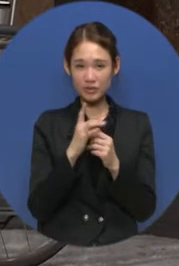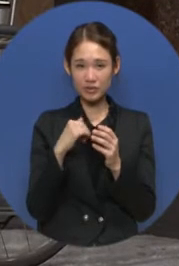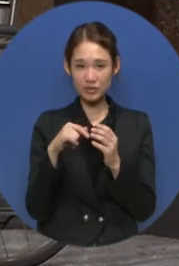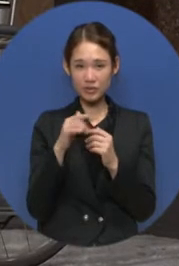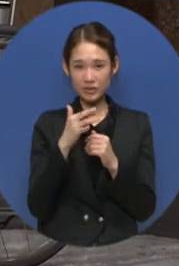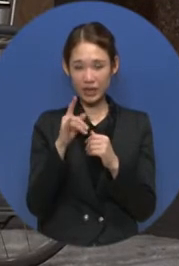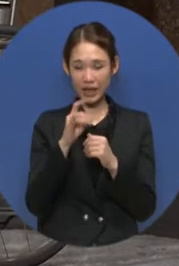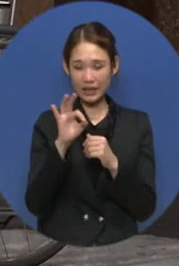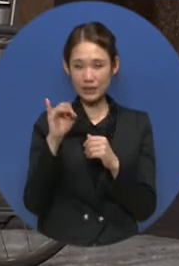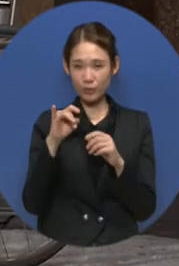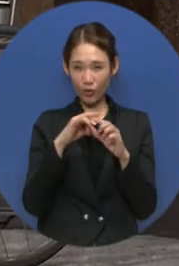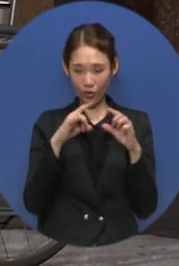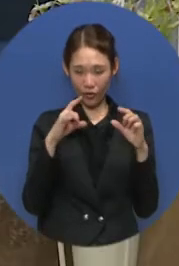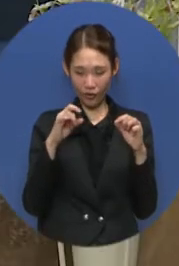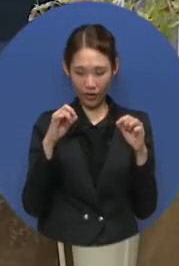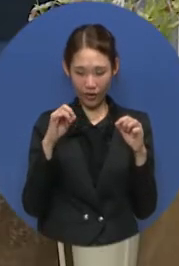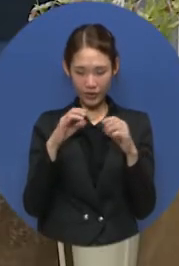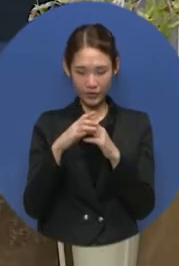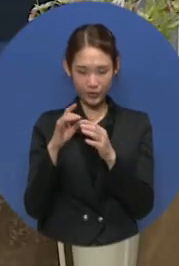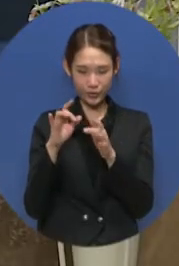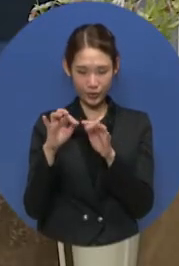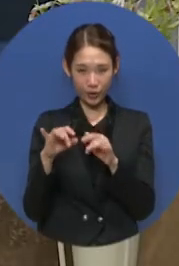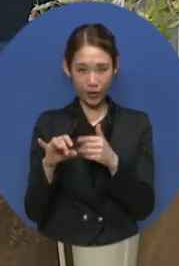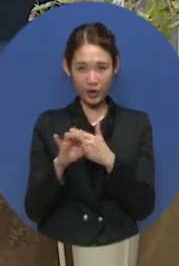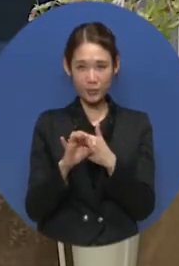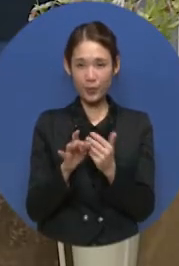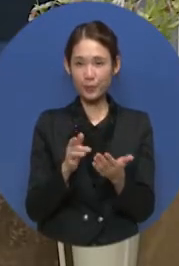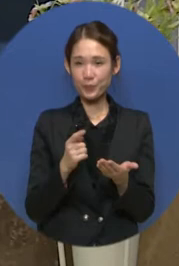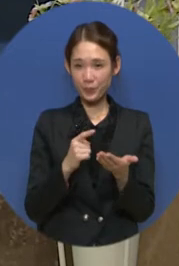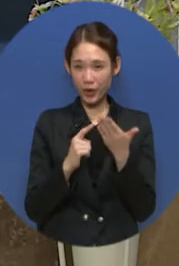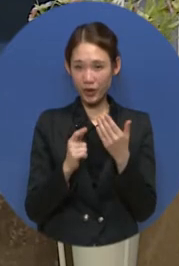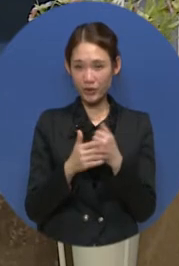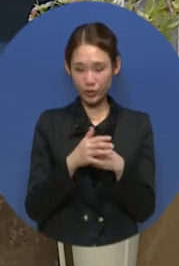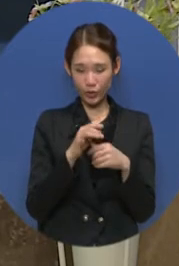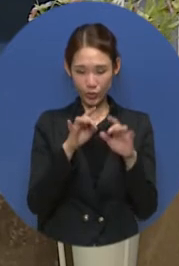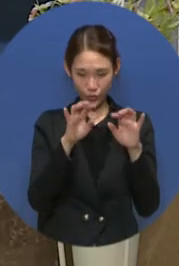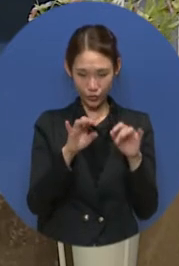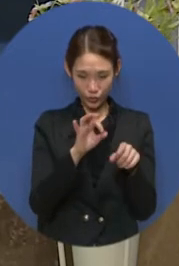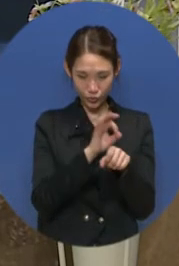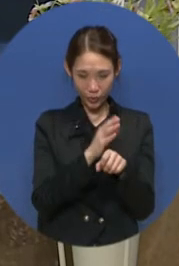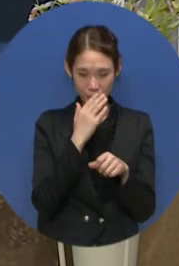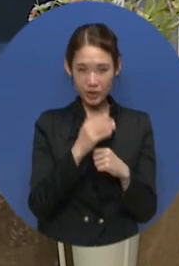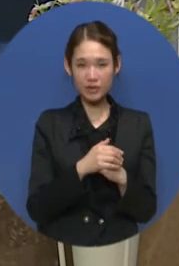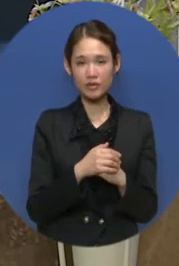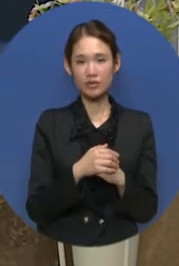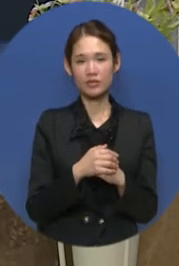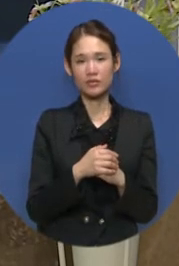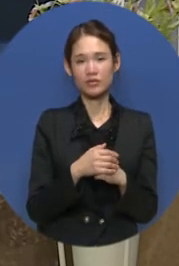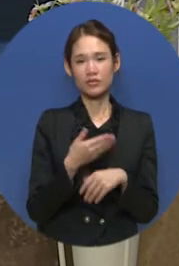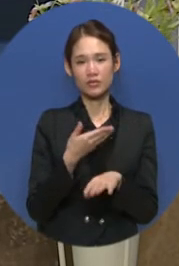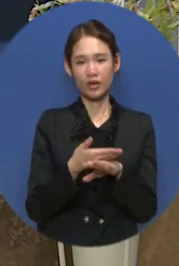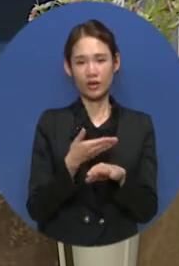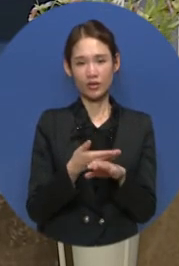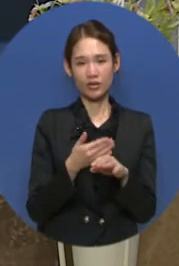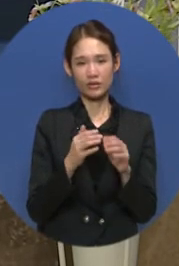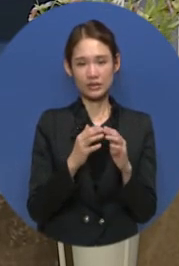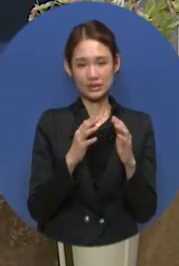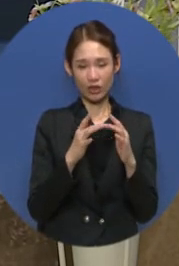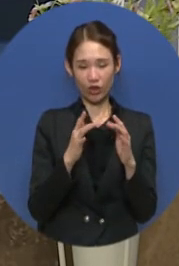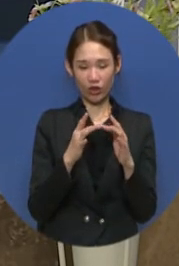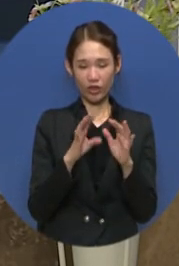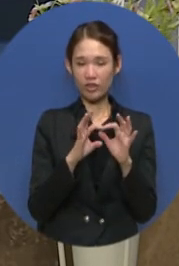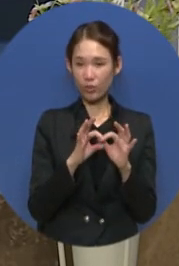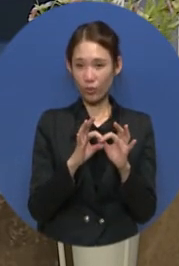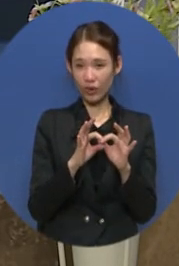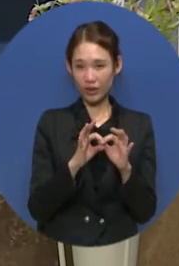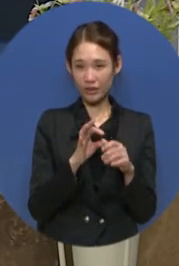한국장애우마을 치시면 네. 저희 홈페이지가 뜹니다. 그래서 홈페이지에서도 구입할 수가 있고 네. 또 아니면 그 다른 뭐 그 사이트를 쇼핑,